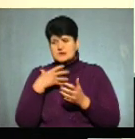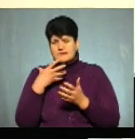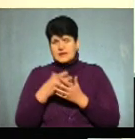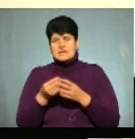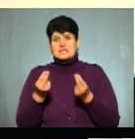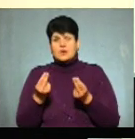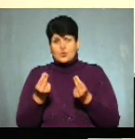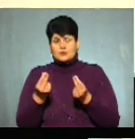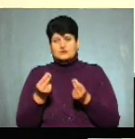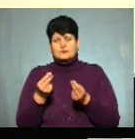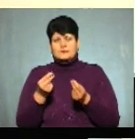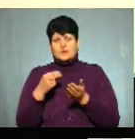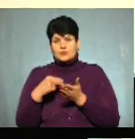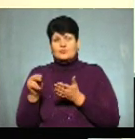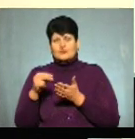кошти